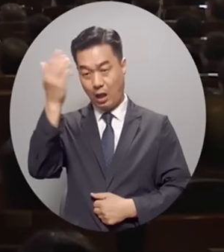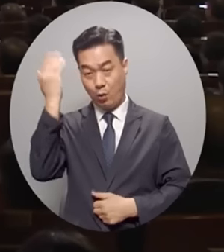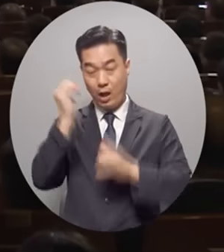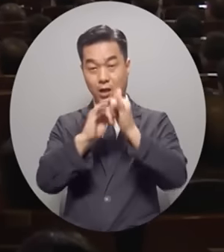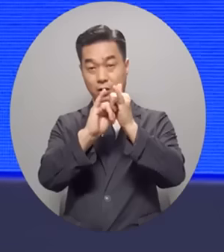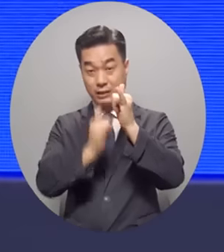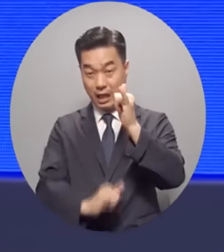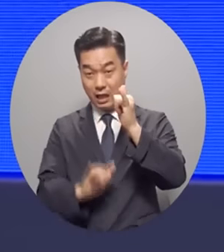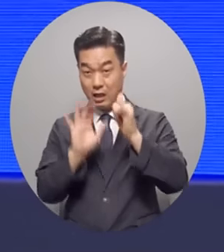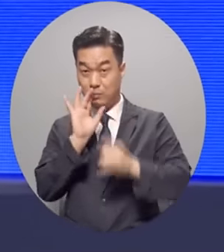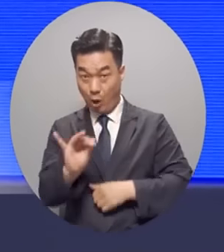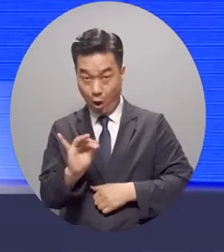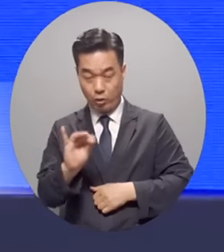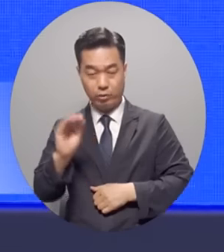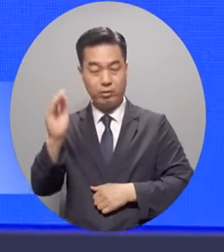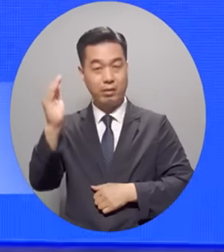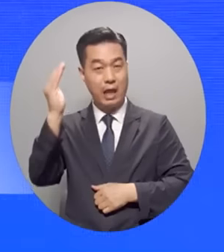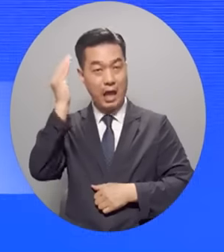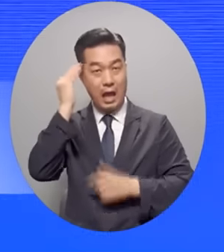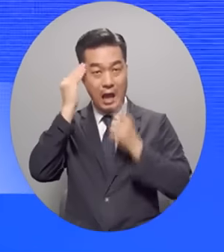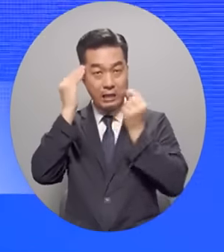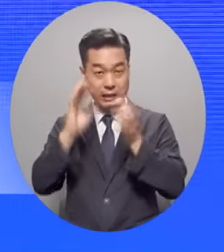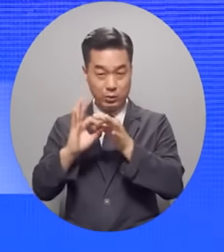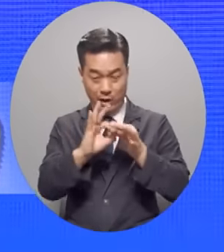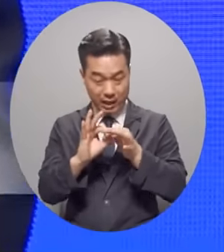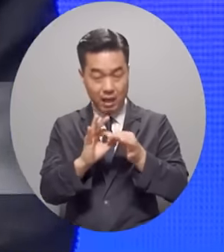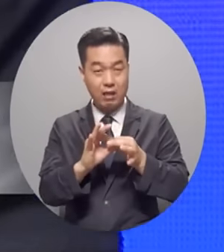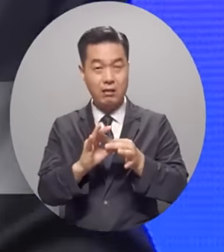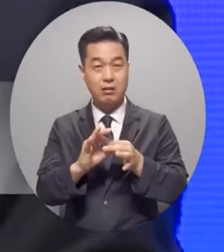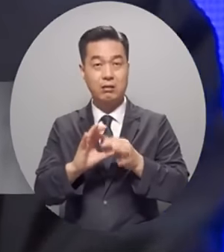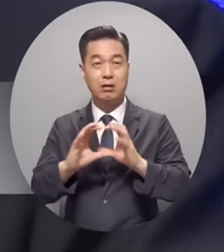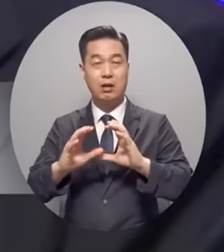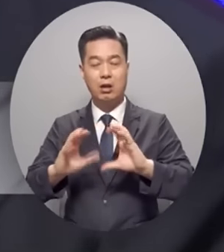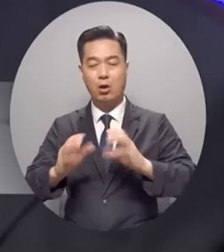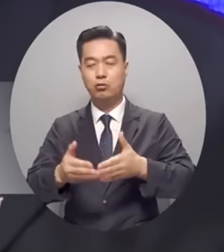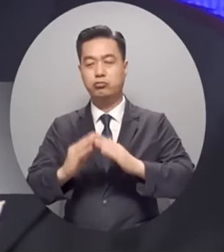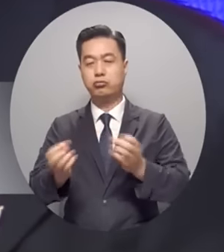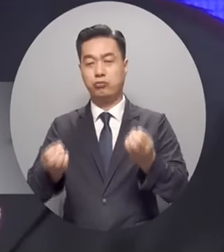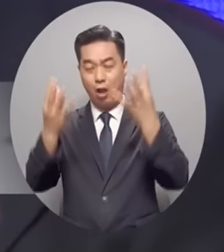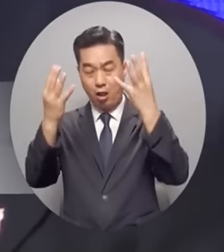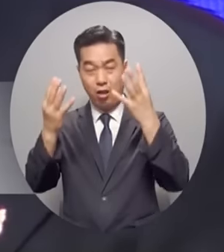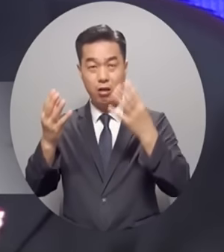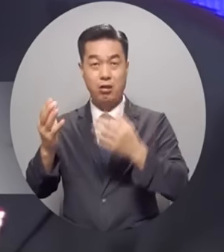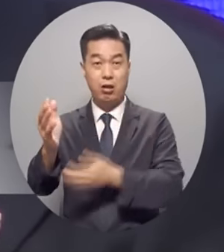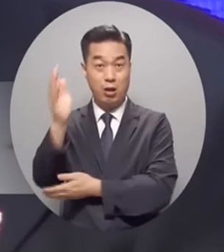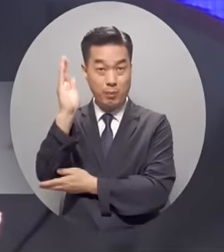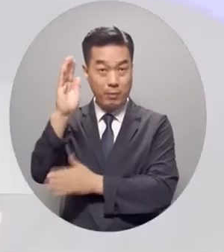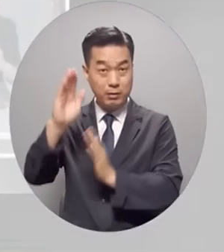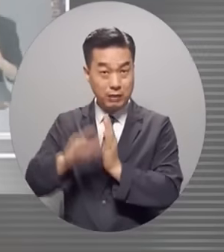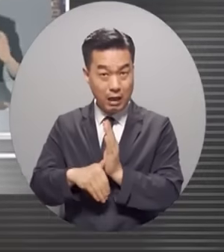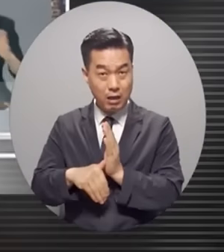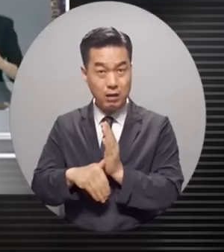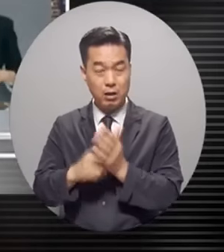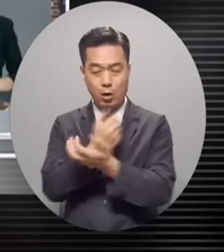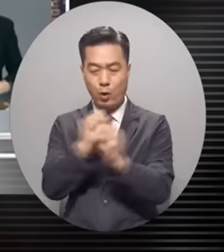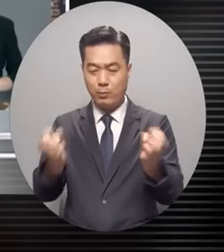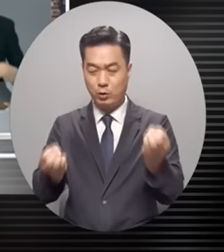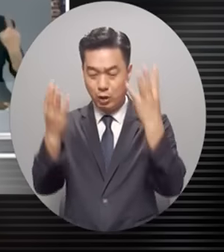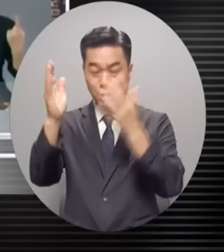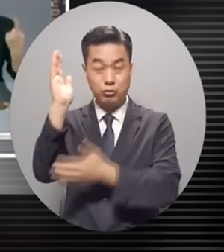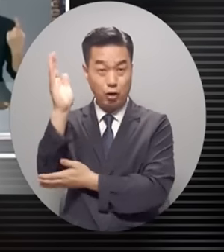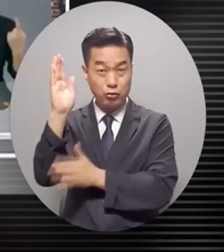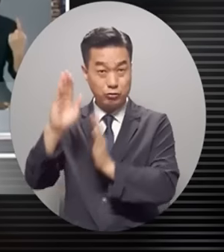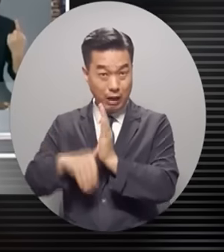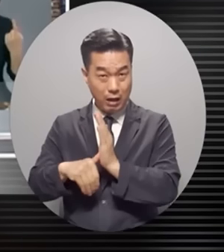한일관계까지 윤성열 대통령의 광복절 경축사에서 사실상 일본이 사라진데 대해 김태유 국가